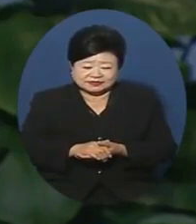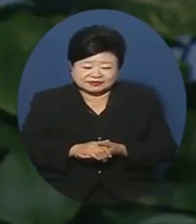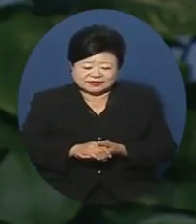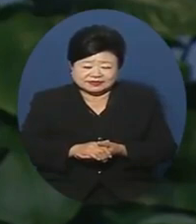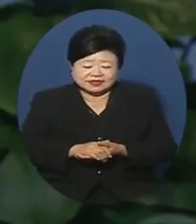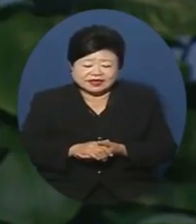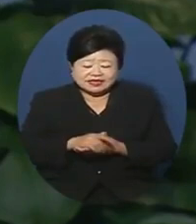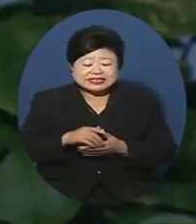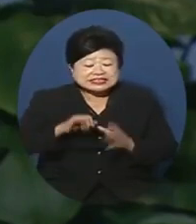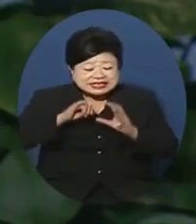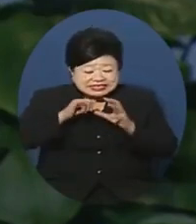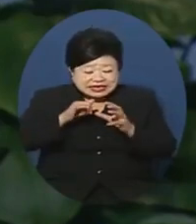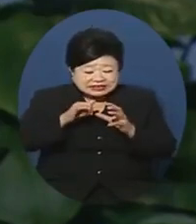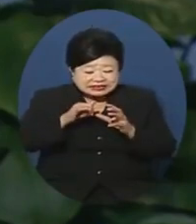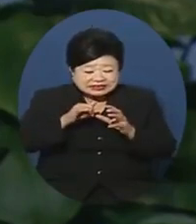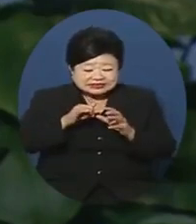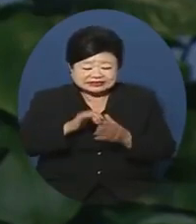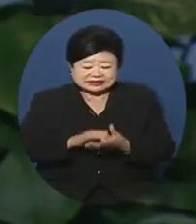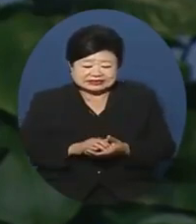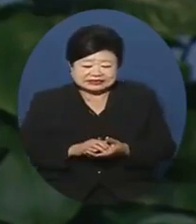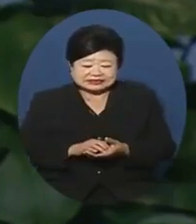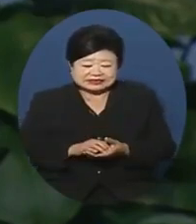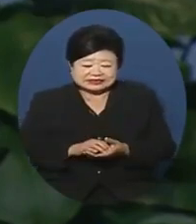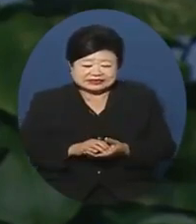이 세상